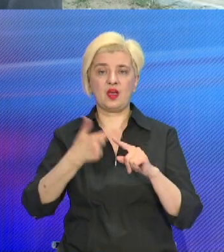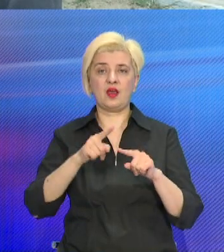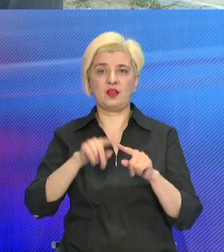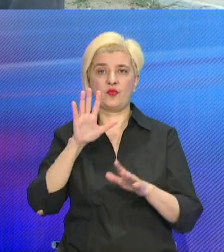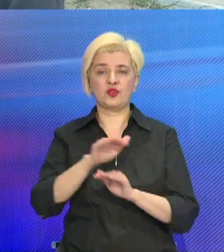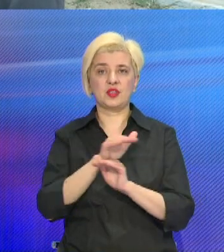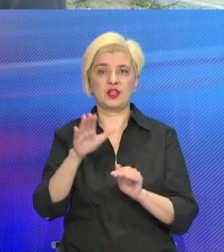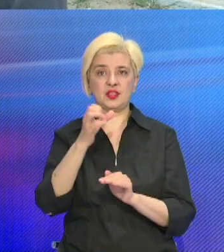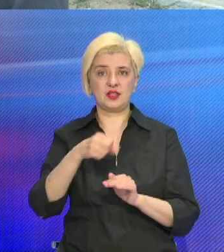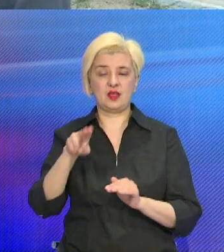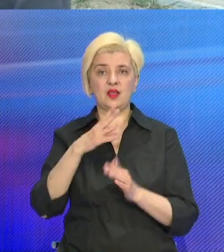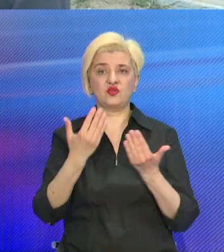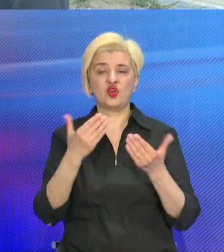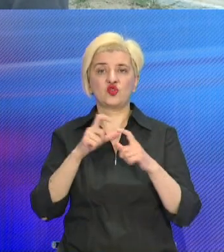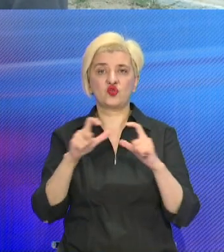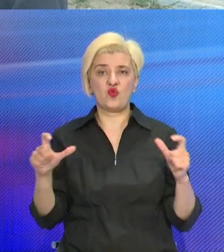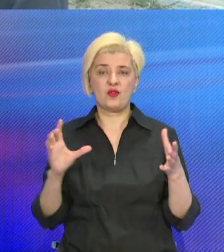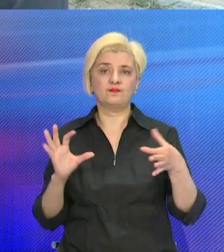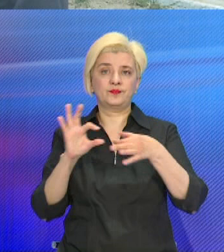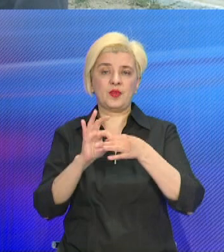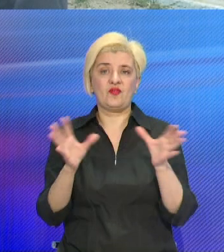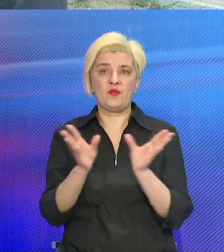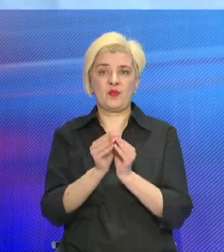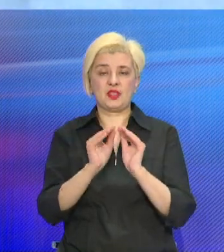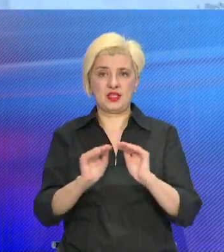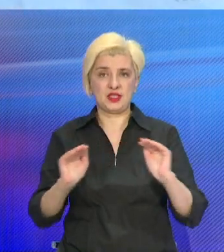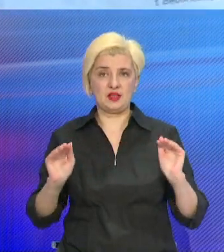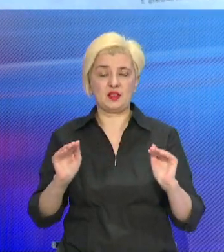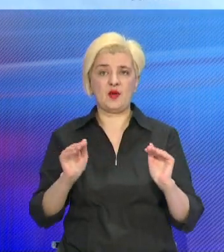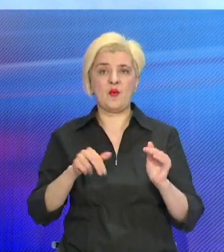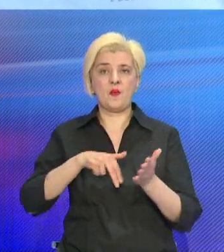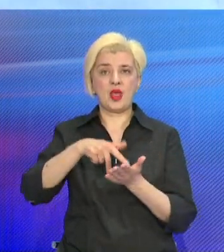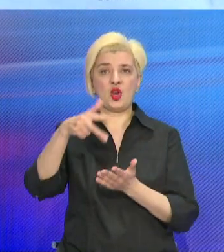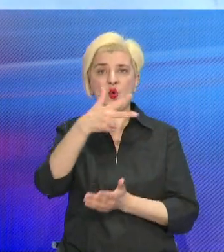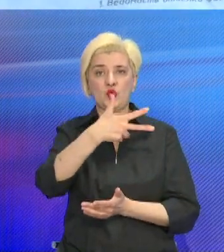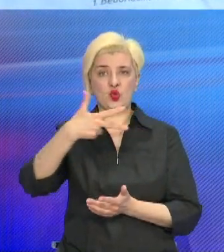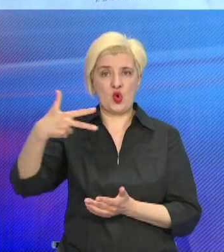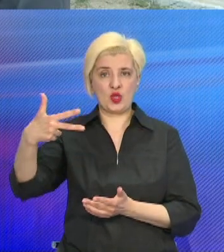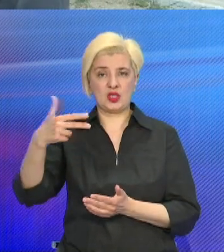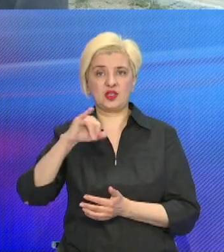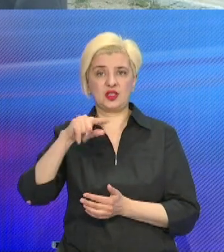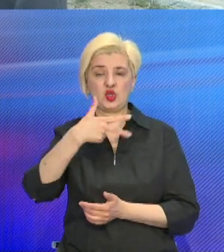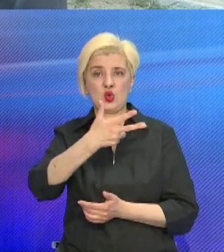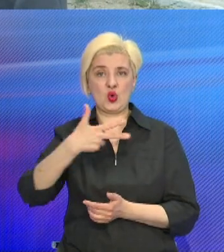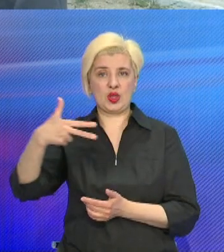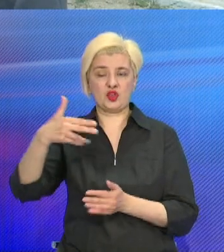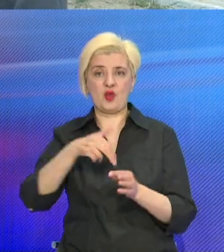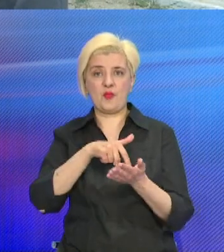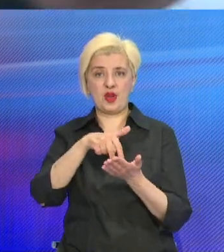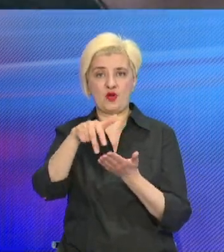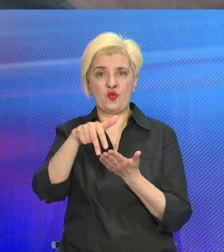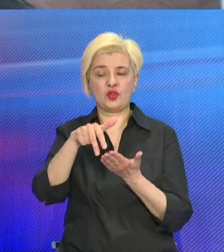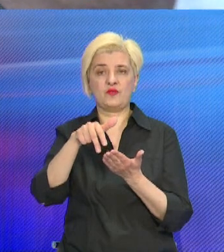переход, а сейчас школа соединилась вместе с детским садиком. Переход трехэтажный. И с трехэтажной части переходим в